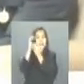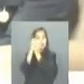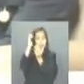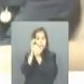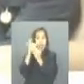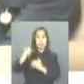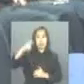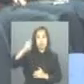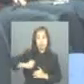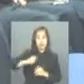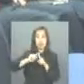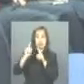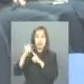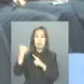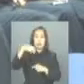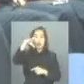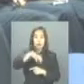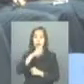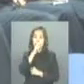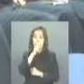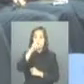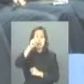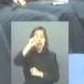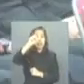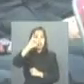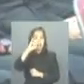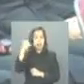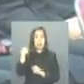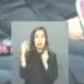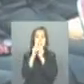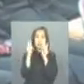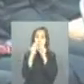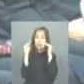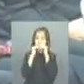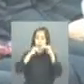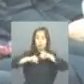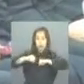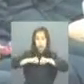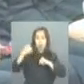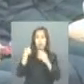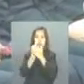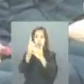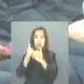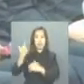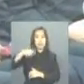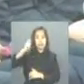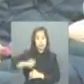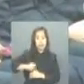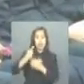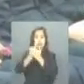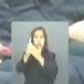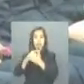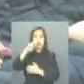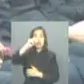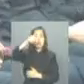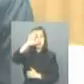การสูงสุดกรมสอบสวนคดีพิเศษกรรมการสิทธิมนุษยชนตัวแทนศาลอุทธรณ์และปปช.โด